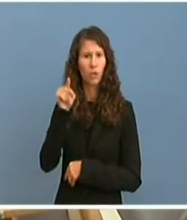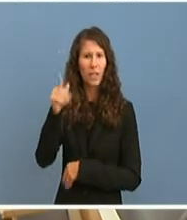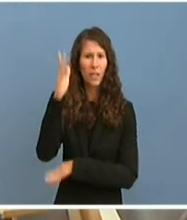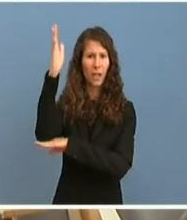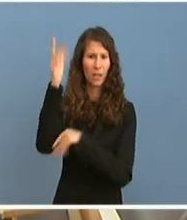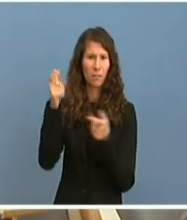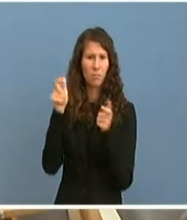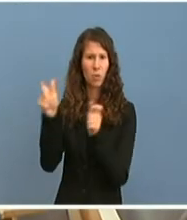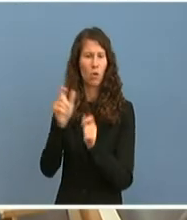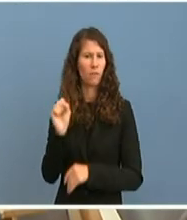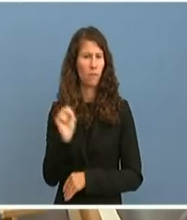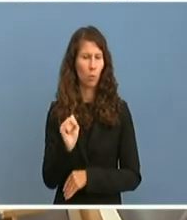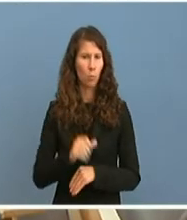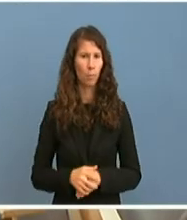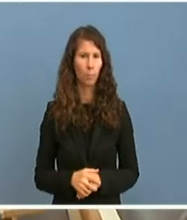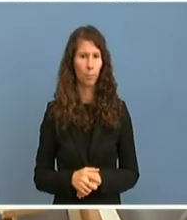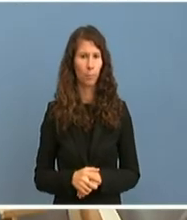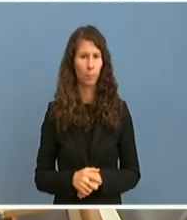blockieren?